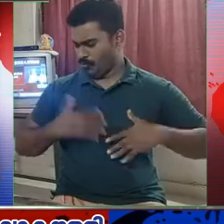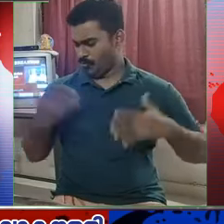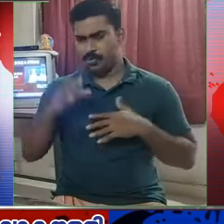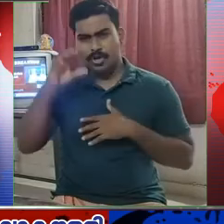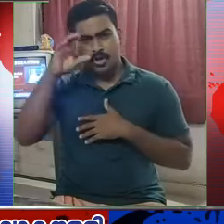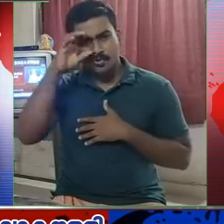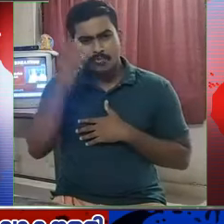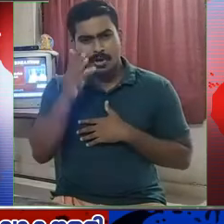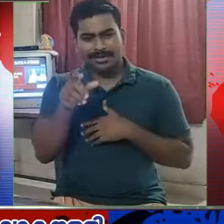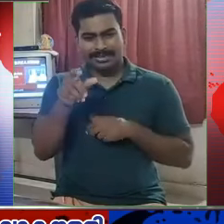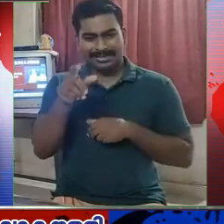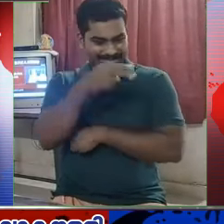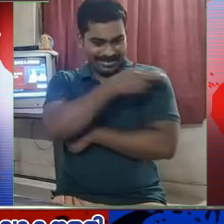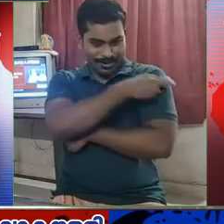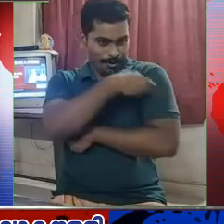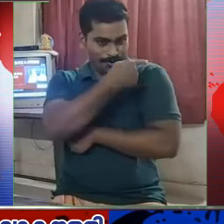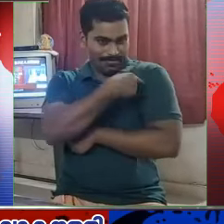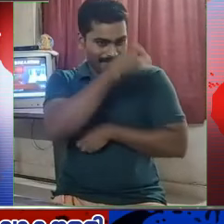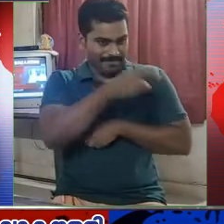തൃശ്ശൂർ, കണ്ണൂർ